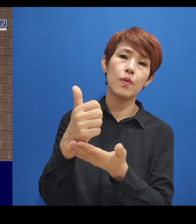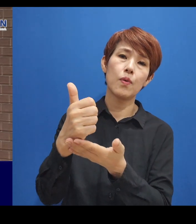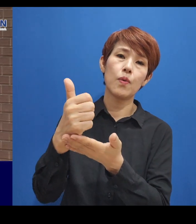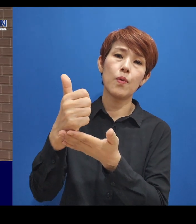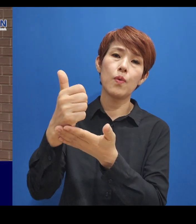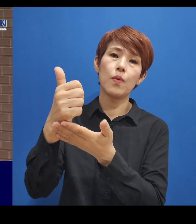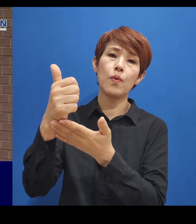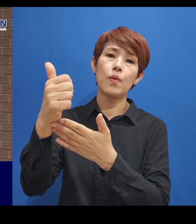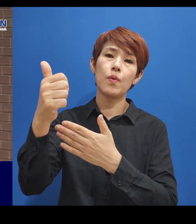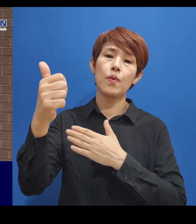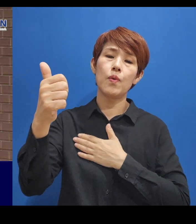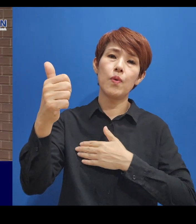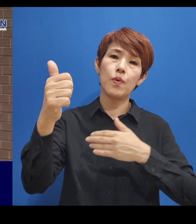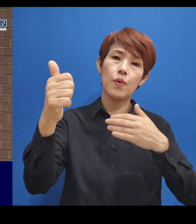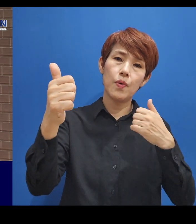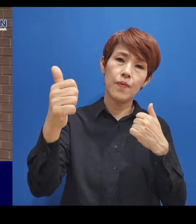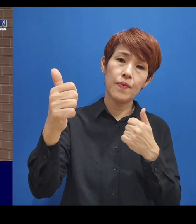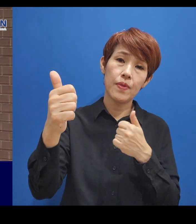예수께로